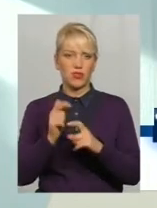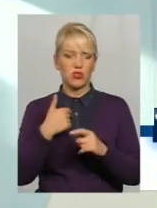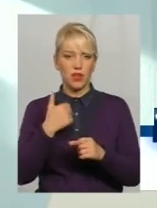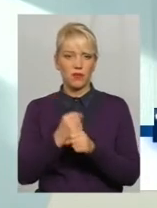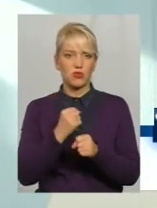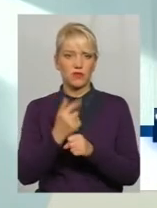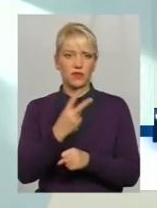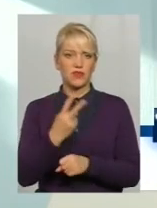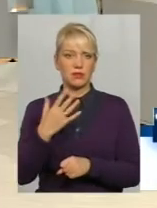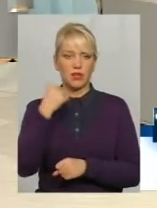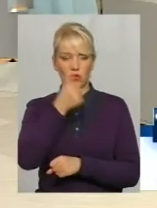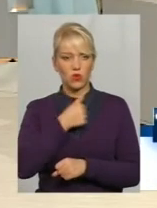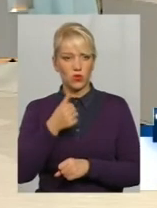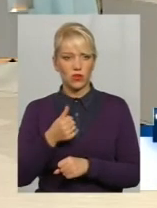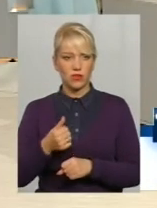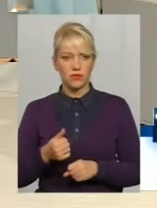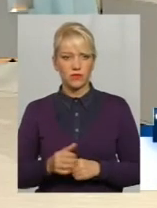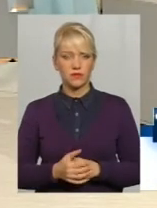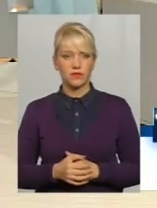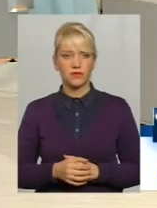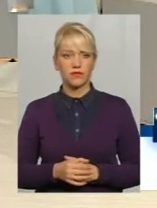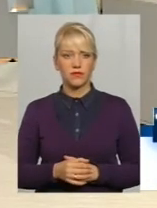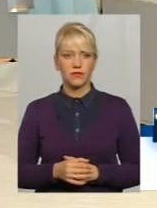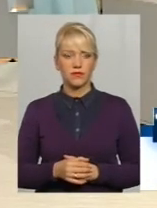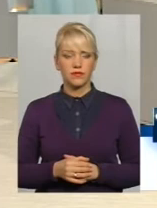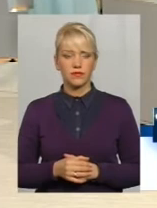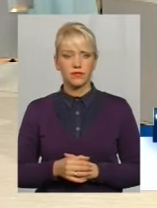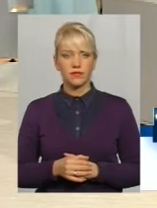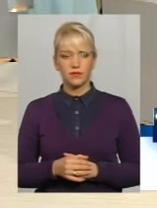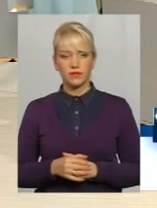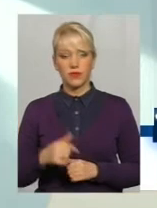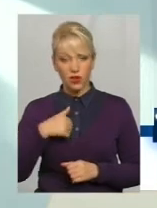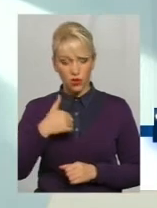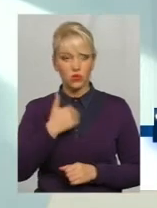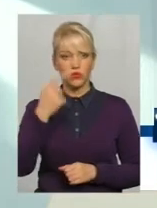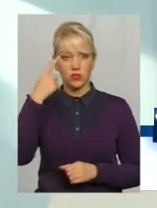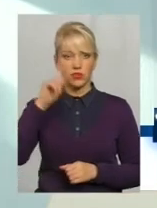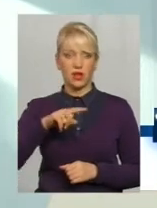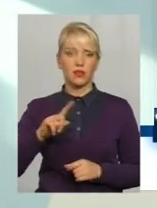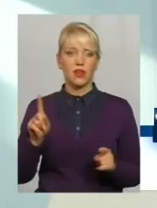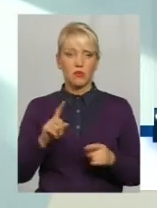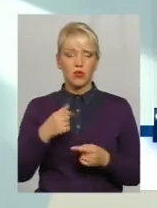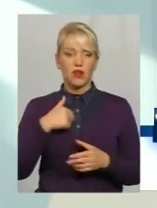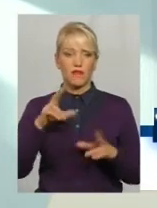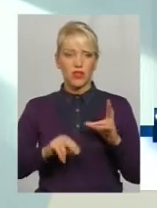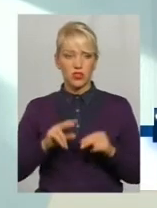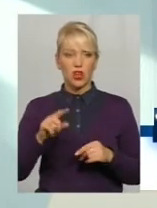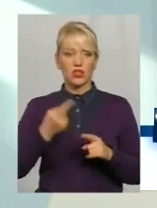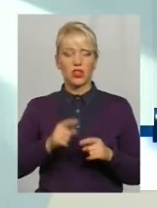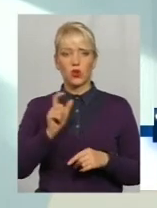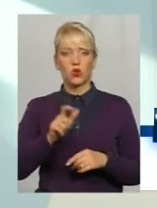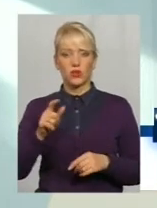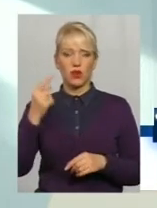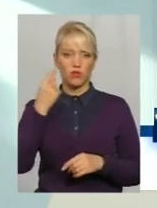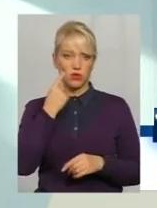працював. За шкідливі. Ні, зрозумів. Я хочу знати, тому що я знаю, що тих людей